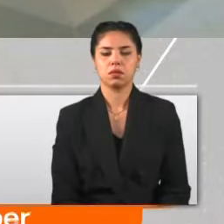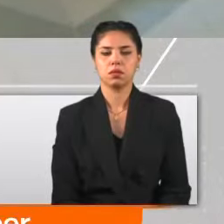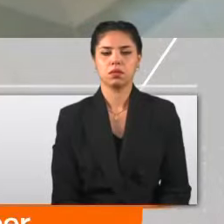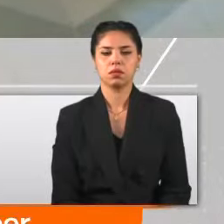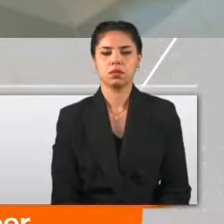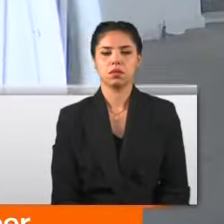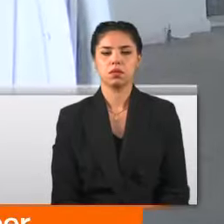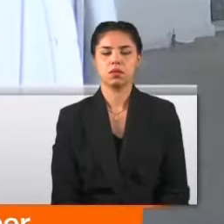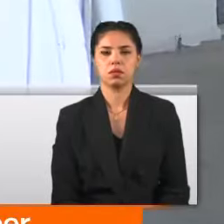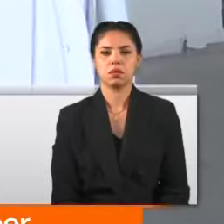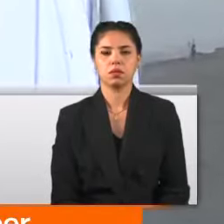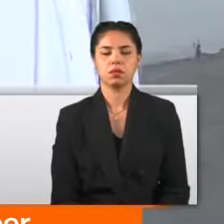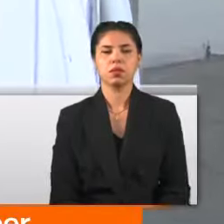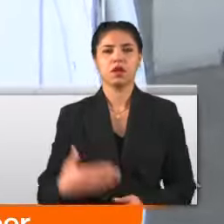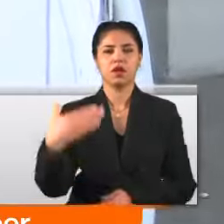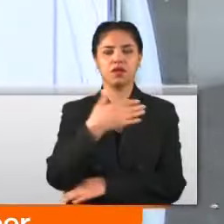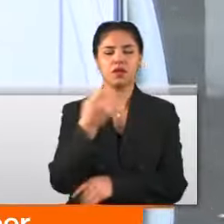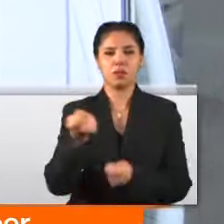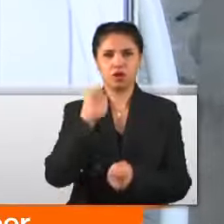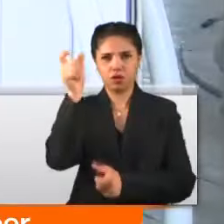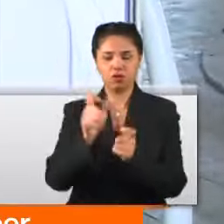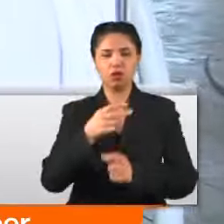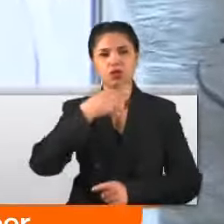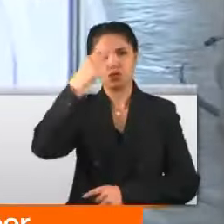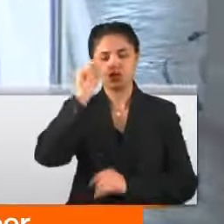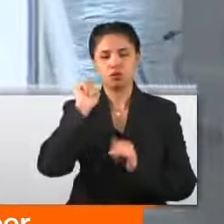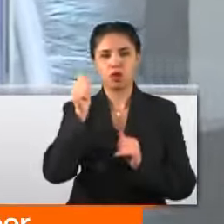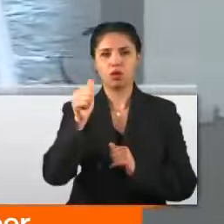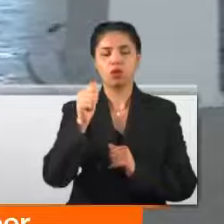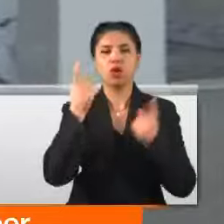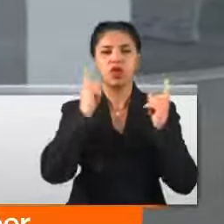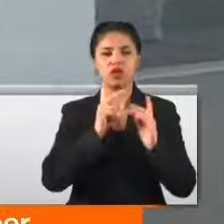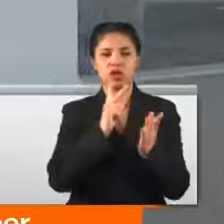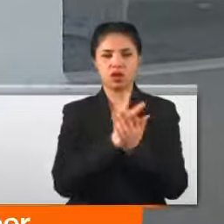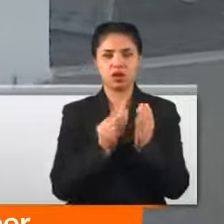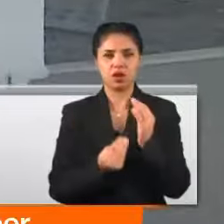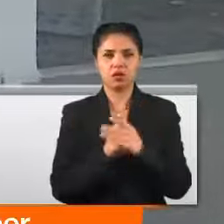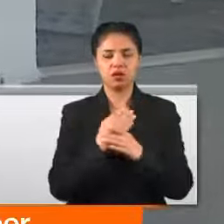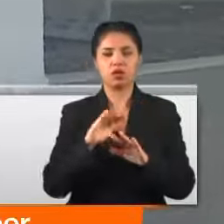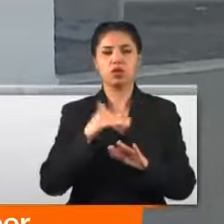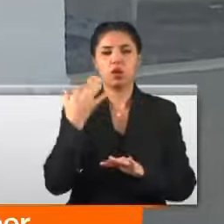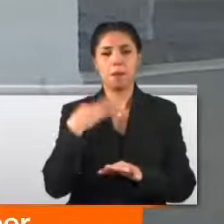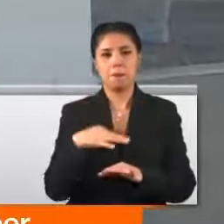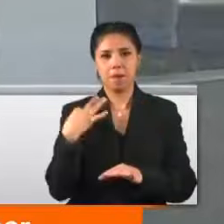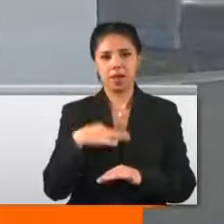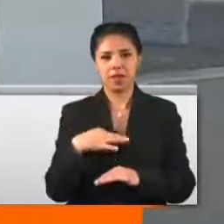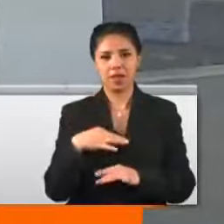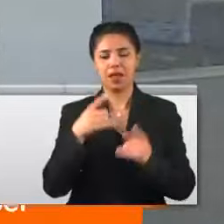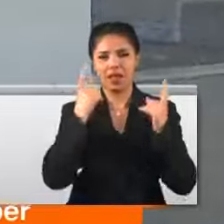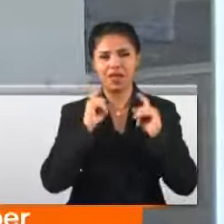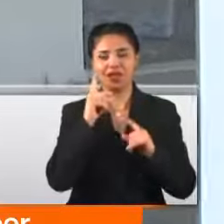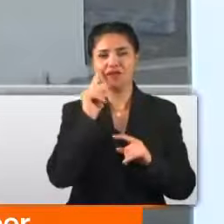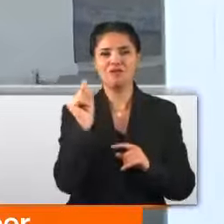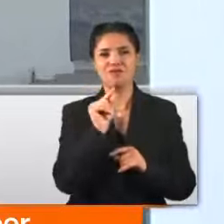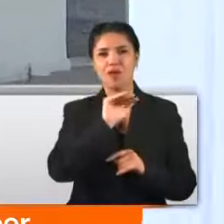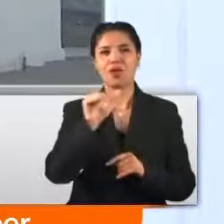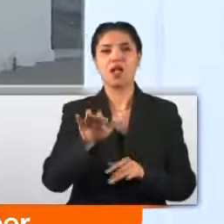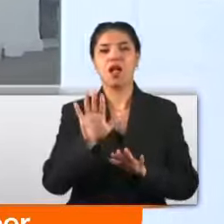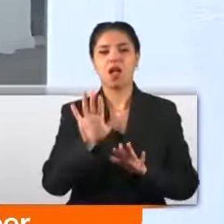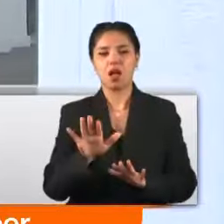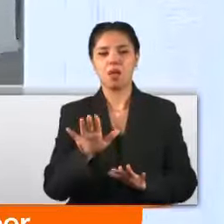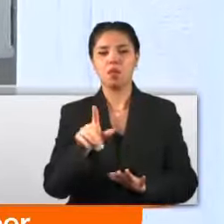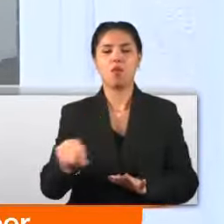tefek kalan mallar. Şirket çalışanları cuma günü icra kararı çıktıktan sonra pazartesi günü normalde icra memurları gelecekti. Ancak